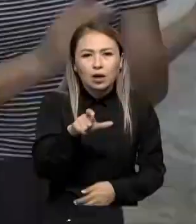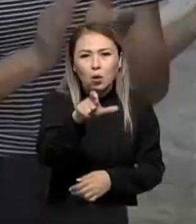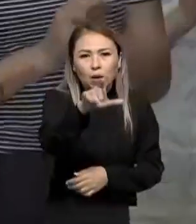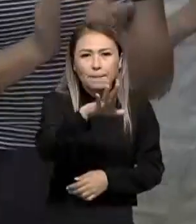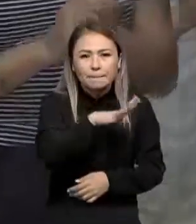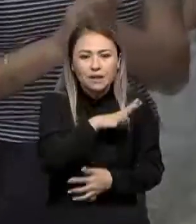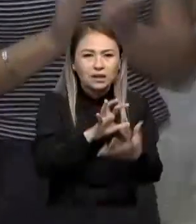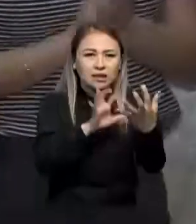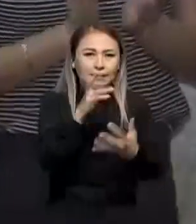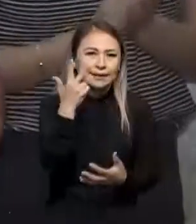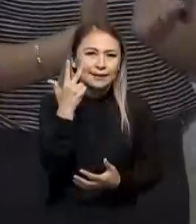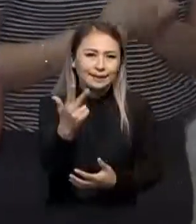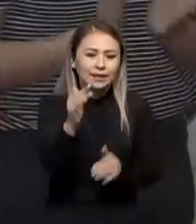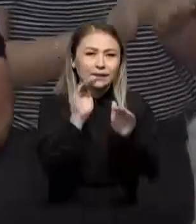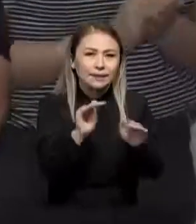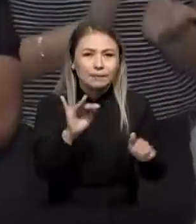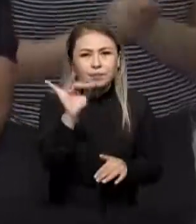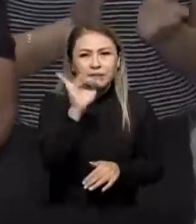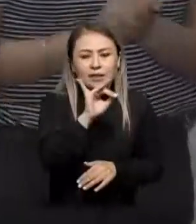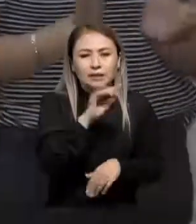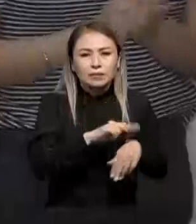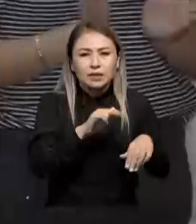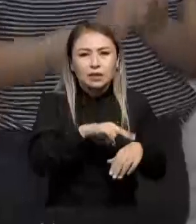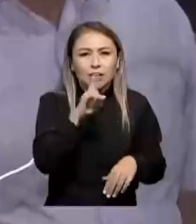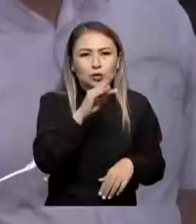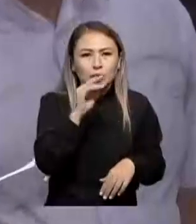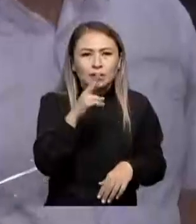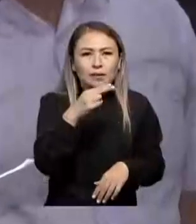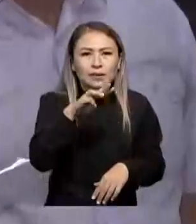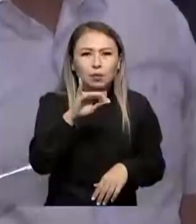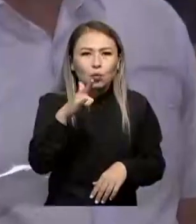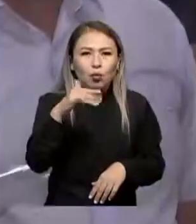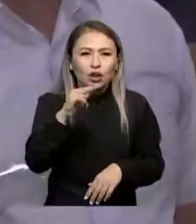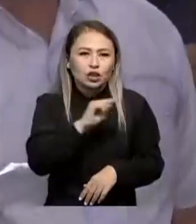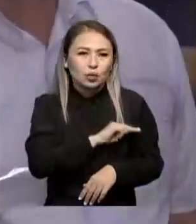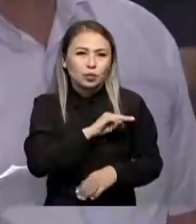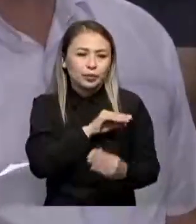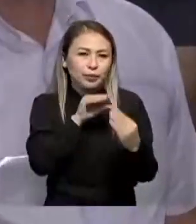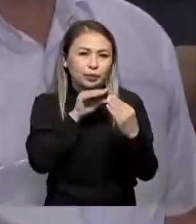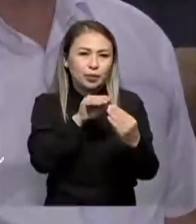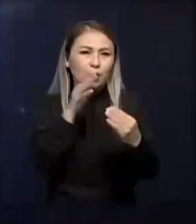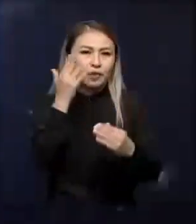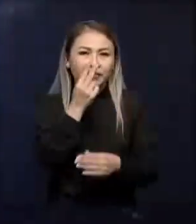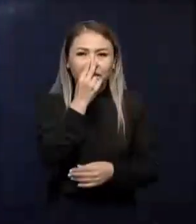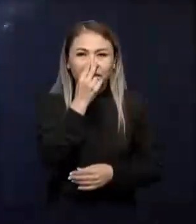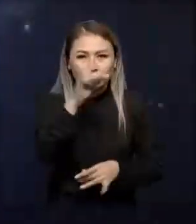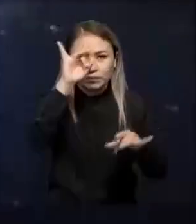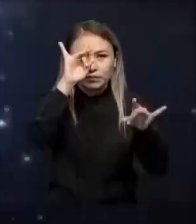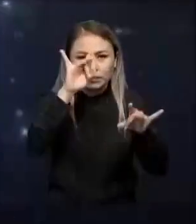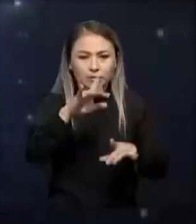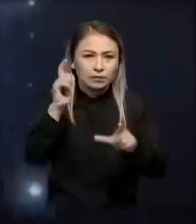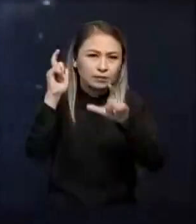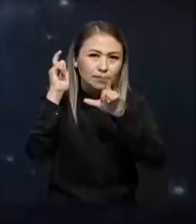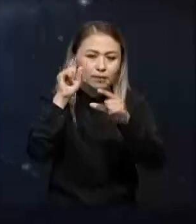балалар мінген 3 автобусты инспектор Қайрат Жұмабеков пен Дмитрий Пугач қызметтік көлігімен бастап келе жатады. Кенет жүк